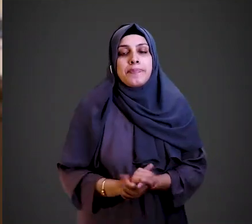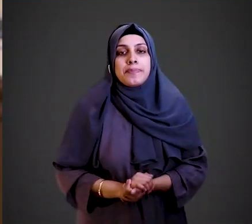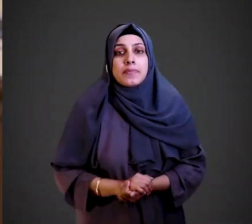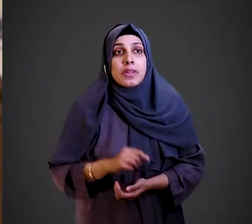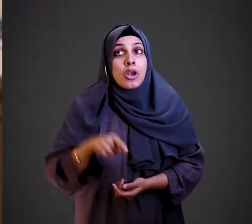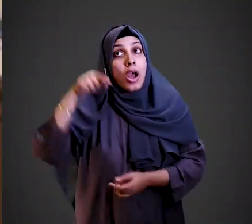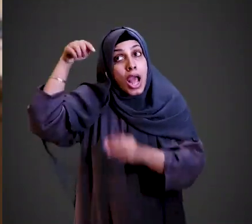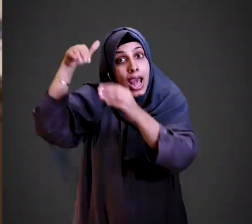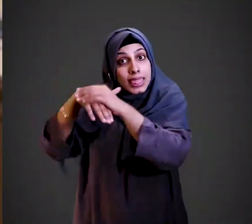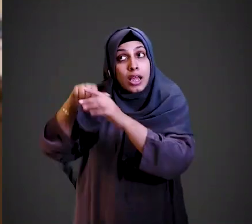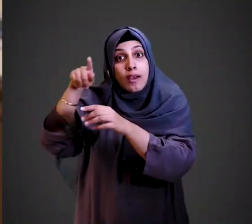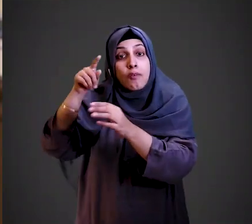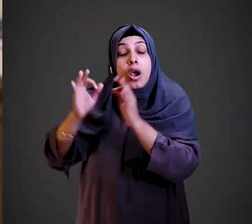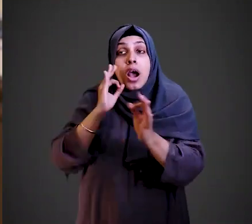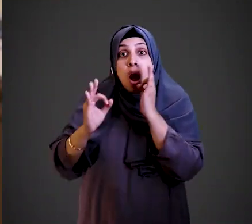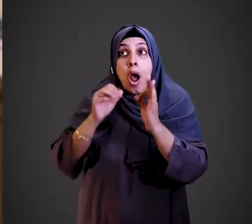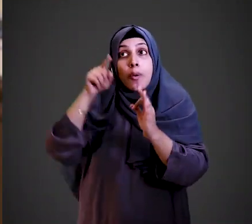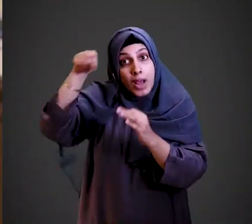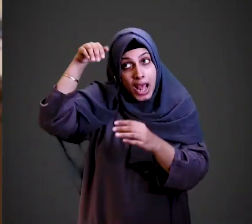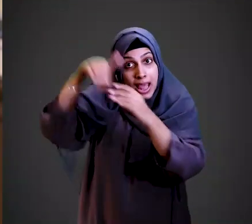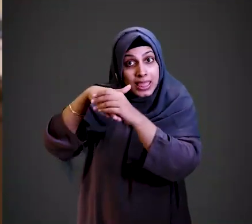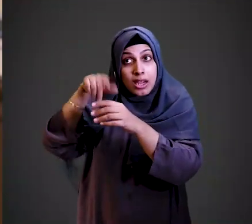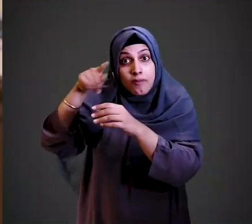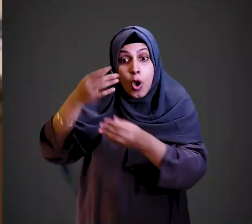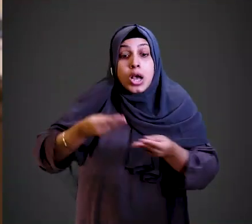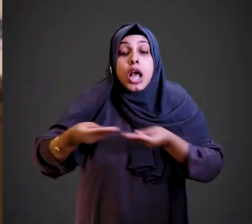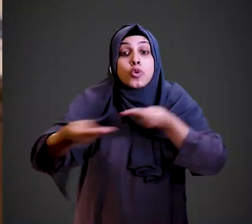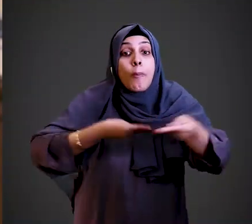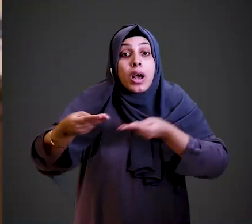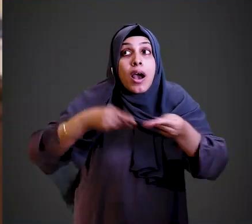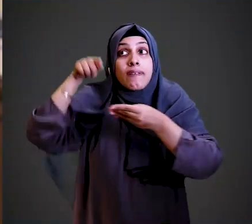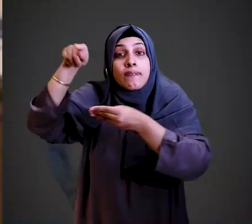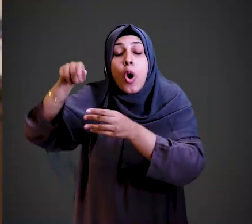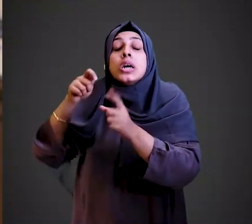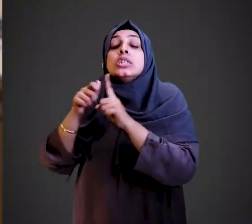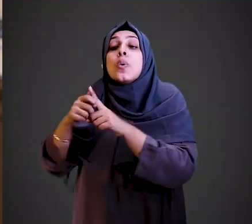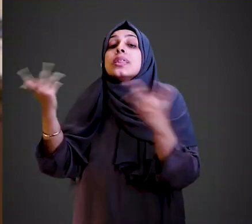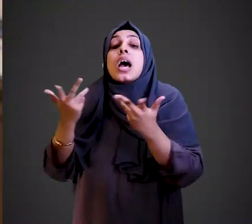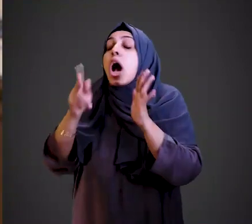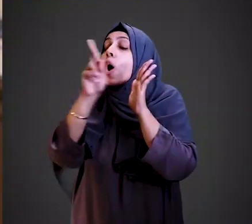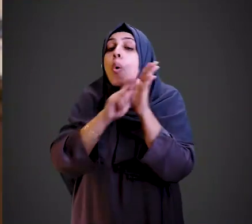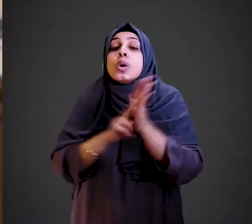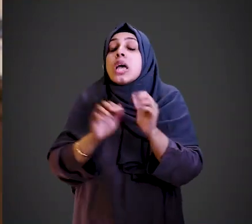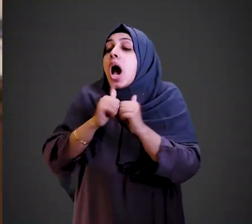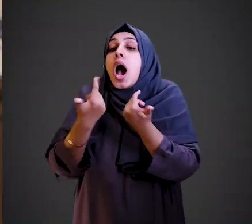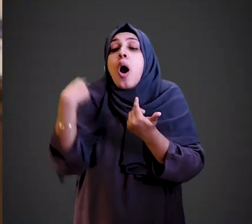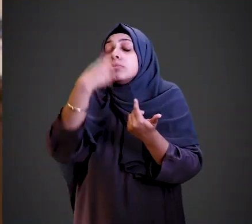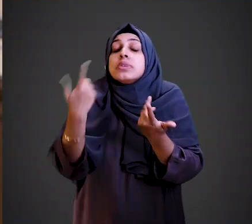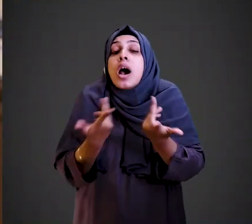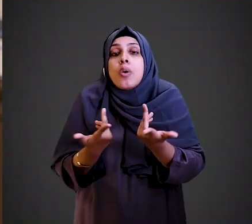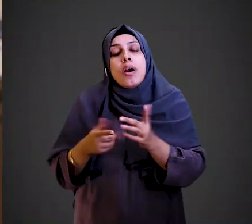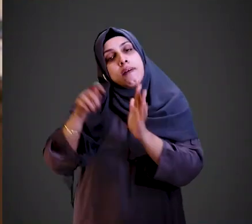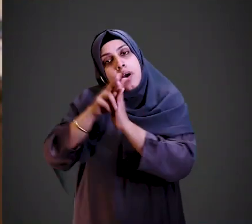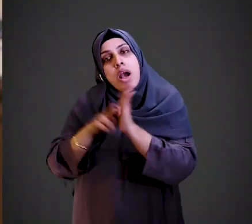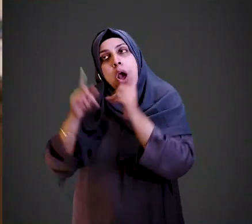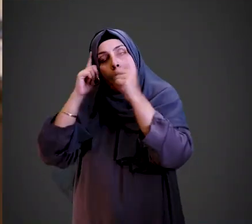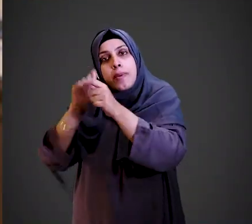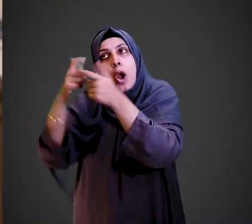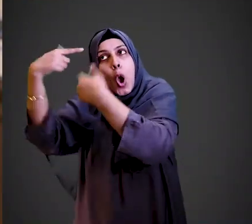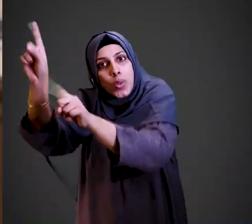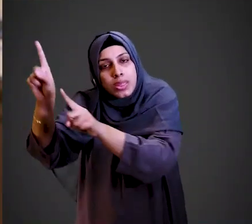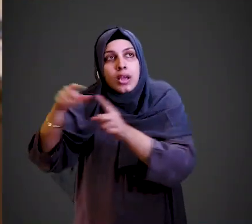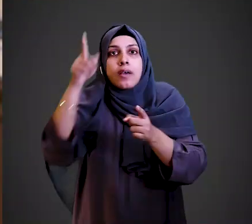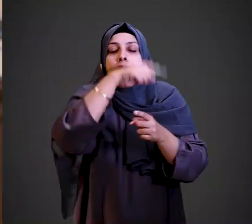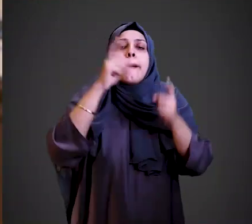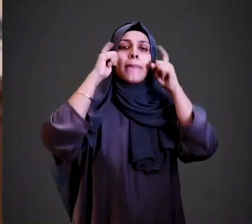ڈیسائیڈ کر سکتے ہیں کہ ان کی کاروباری جو ایک فضا ہے اس کے لیے کس قسم کی پالیسی بنانی چاہیے. تو